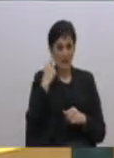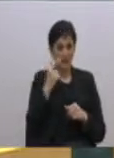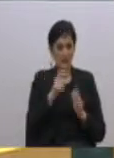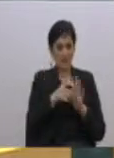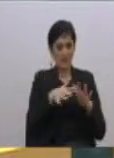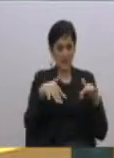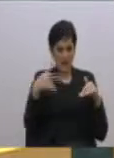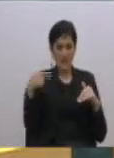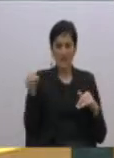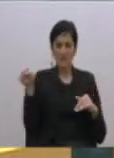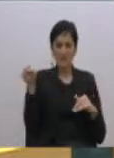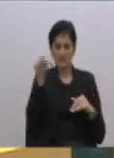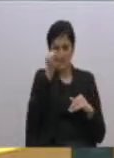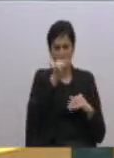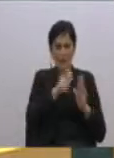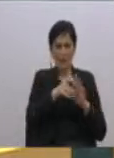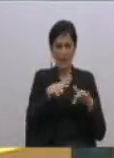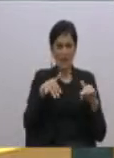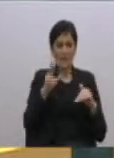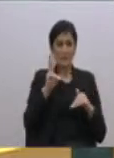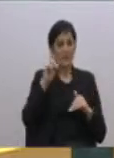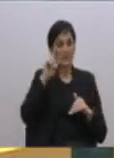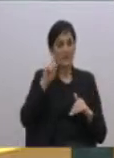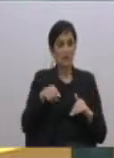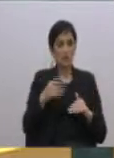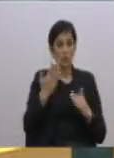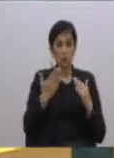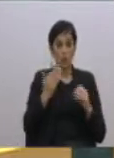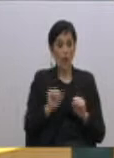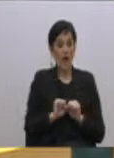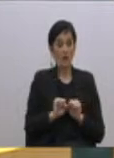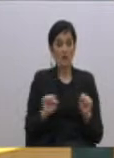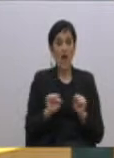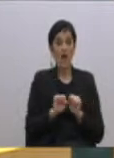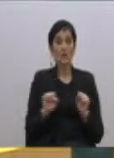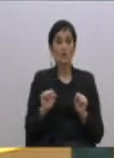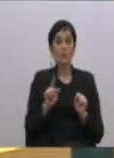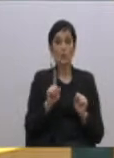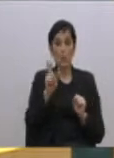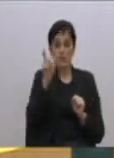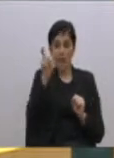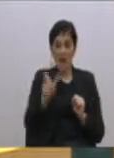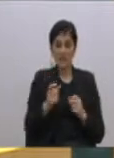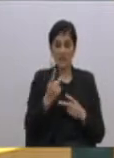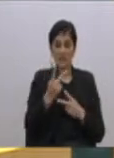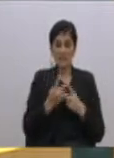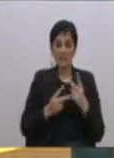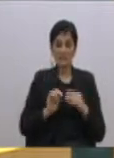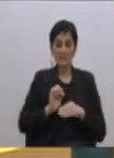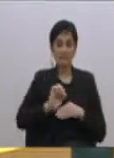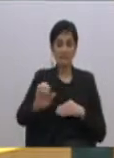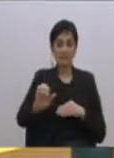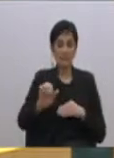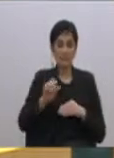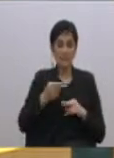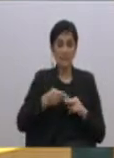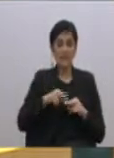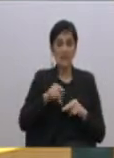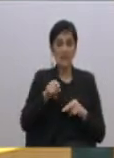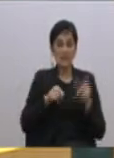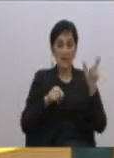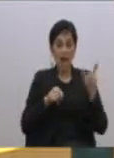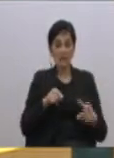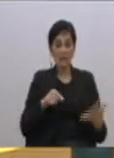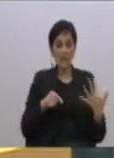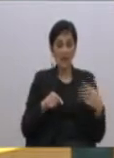dar bazele știți cum e gândit, mincea gazrzea. Rom turame arșeidleva, arșeidleva. Iisrom adamianit cicheși gaușva. Ima adamianis chelit.